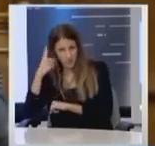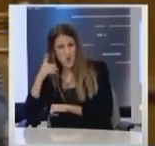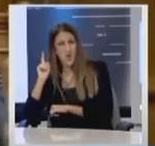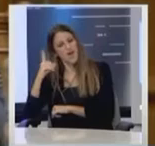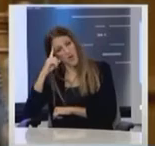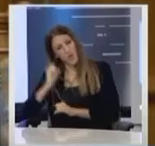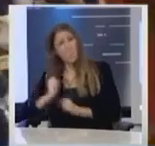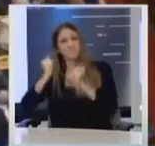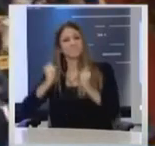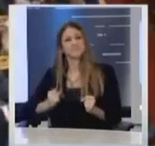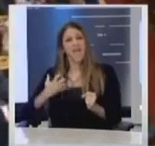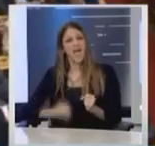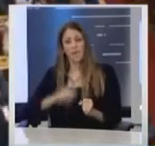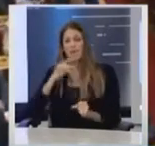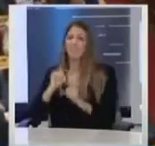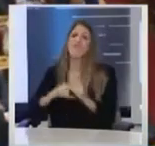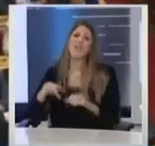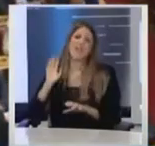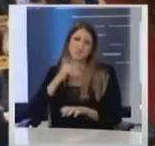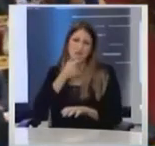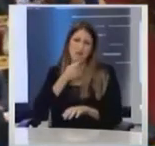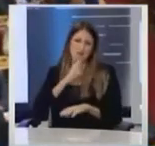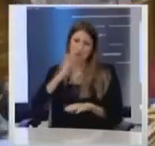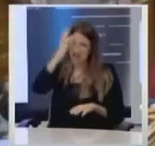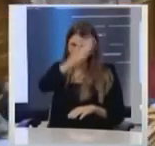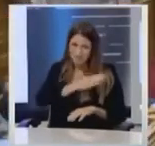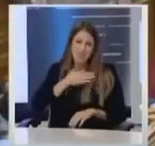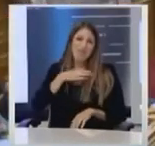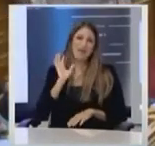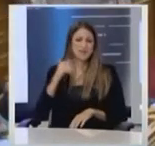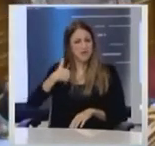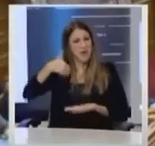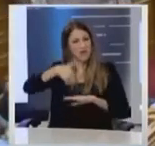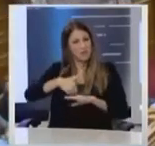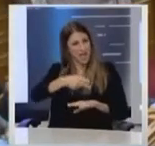άποψη, έχω θέση, έχω ευθυκρισία. Και δεν κρύβομαι πίσω από το δάχτυλό μου.